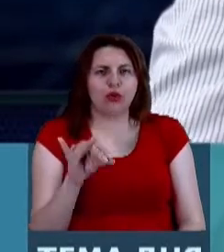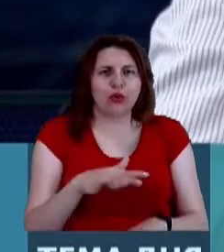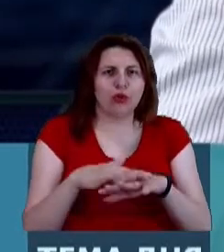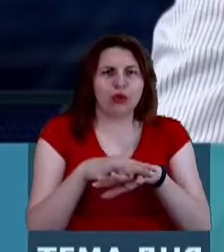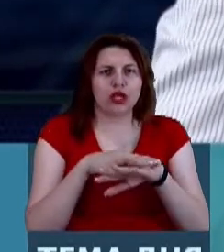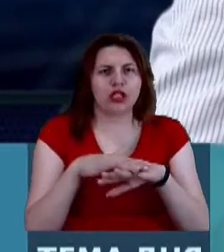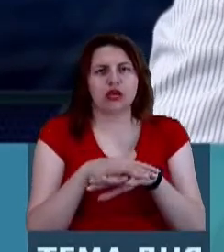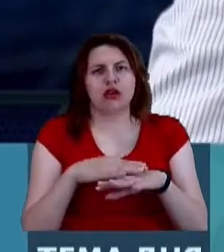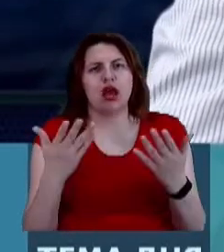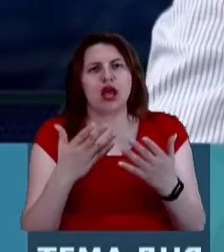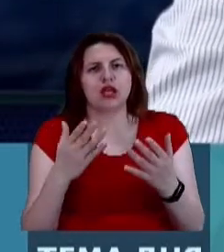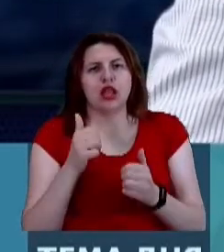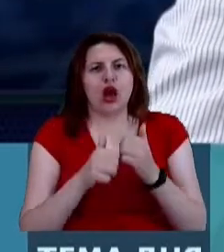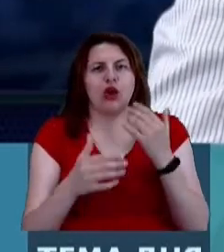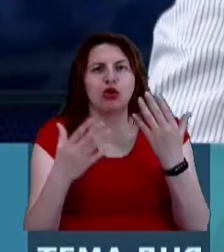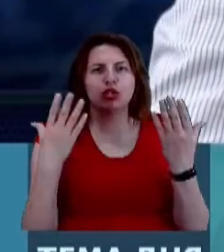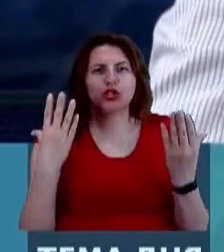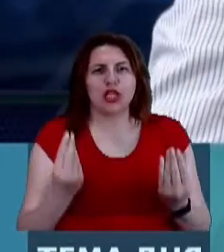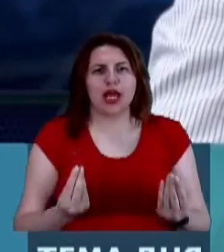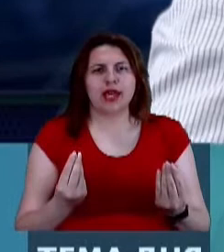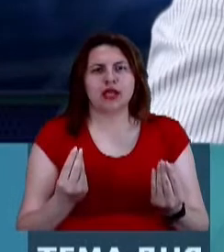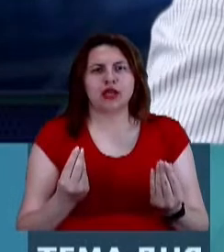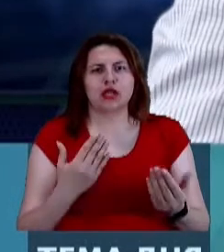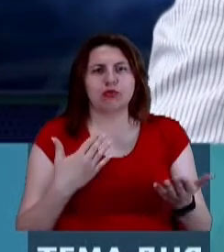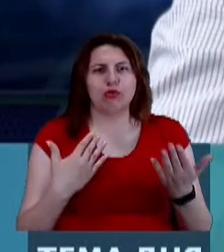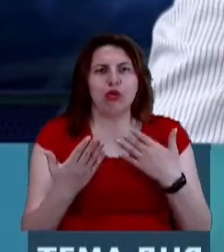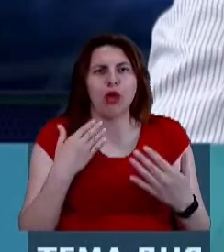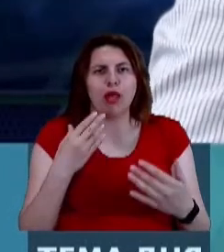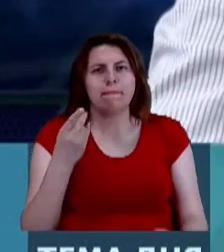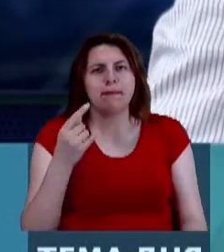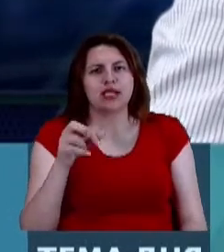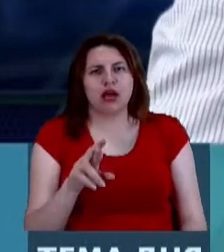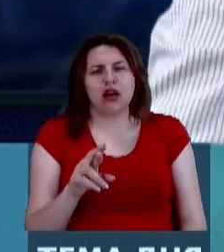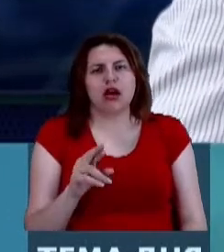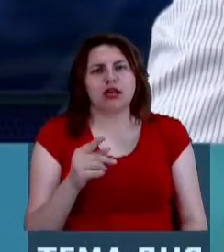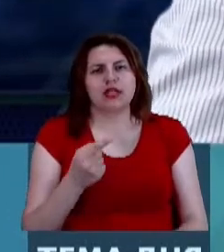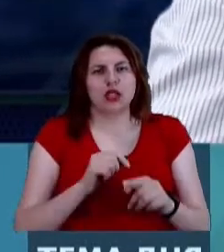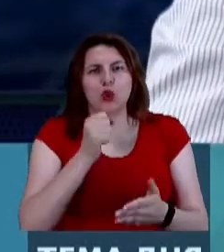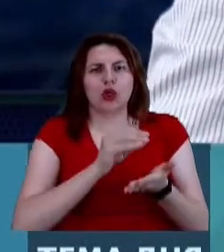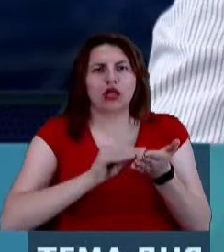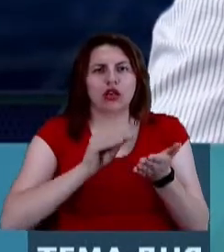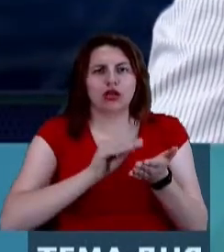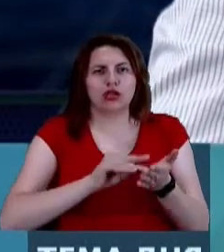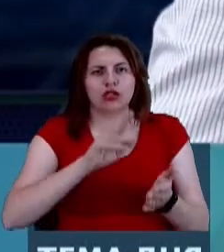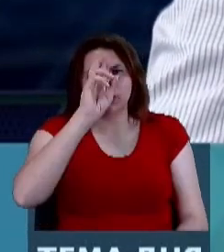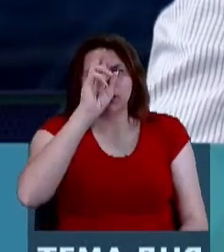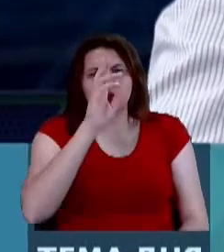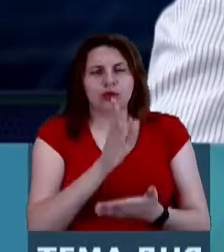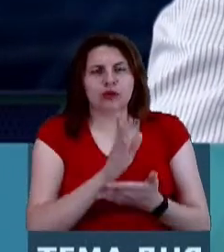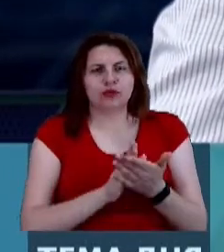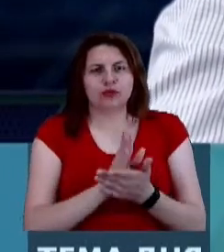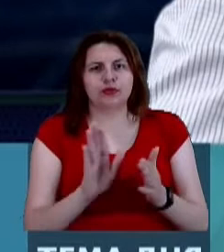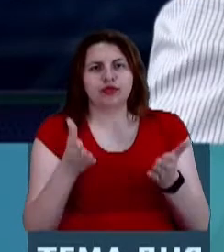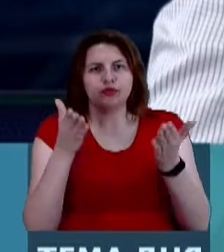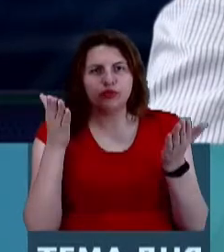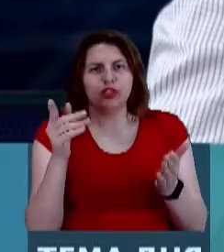ключових аудиторій, які на щоденній основі спілкуються з медіа, це журналісти, державні службовці, підвищувати їх обізнаність в тому,